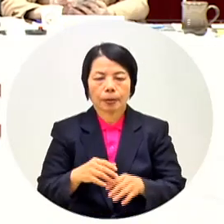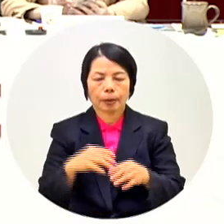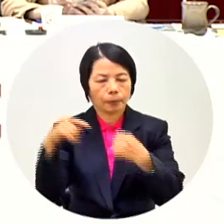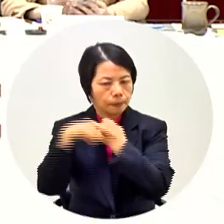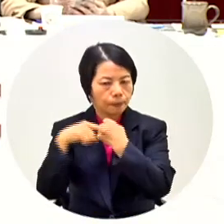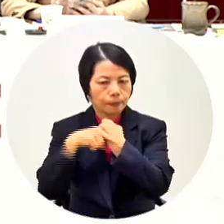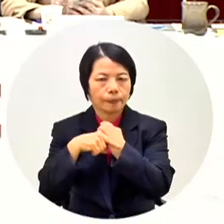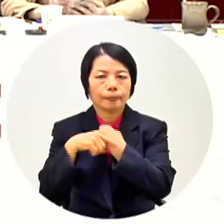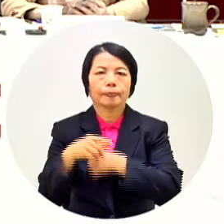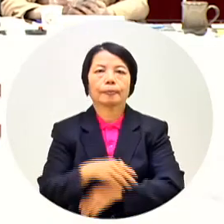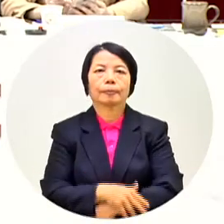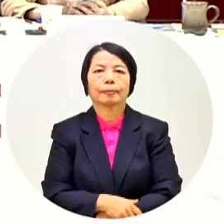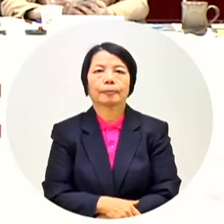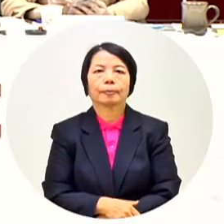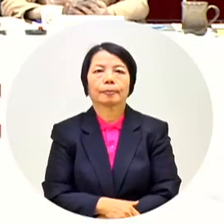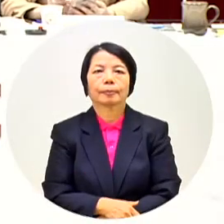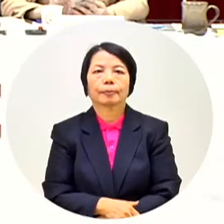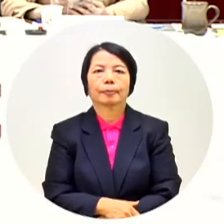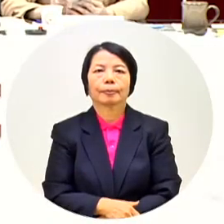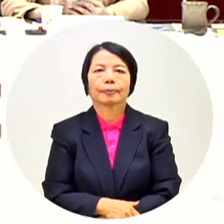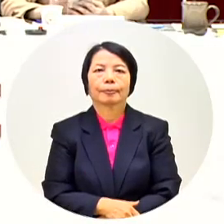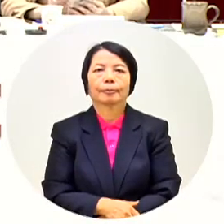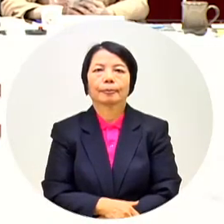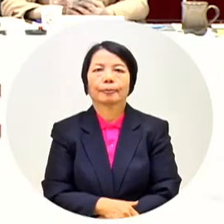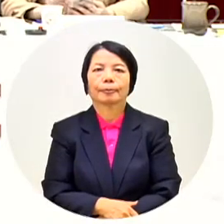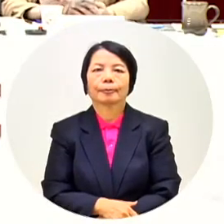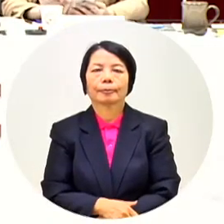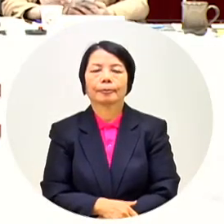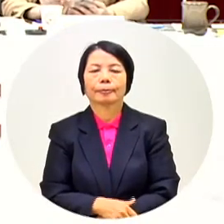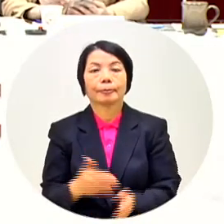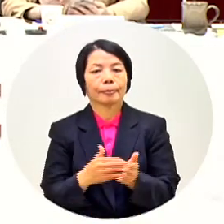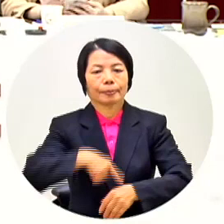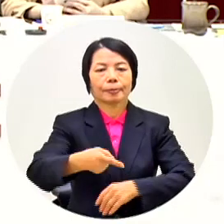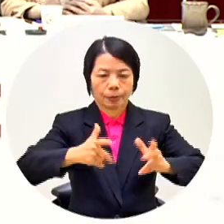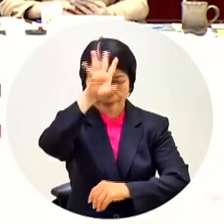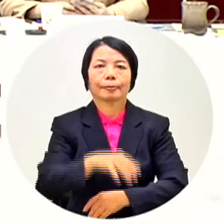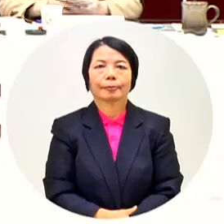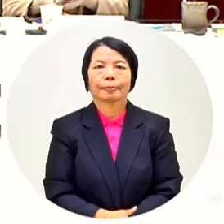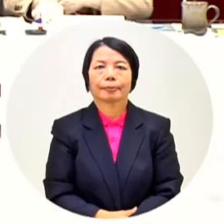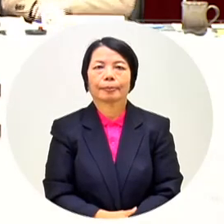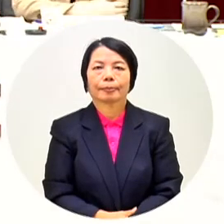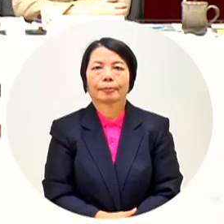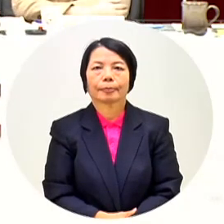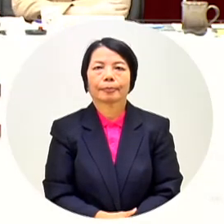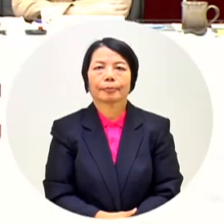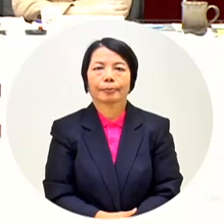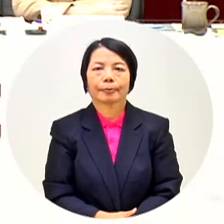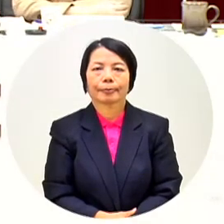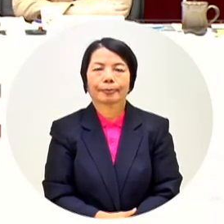好，来，再来，国民党团哈，来。